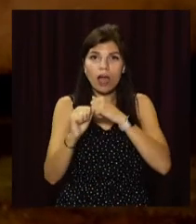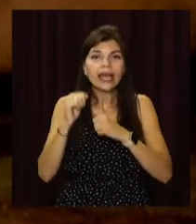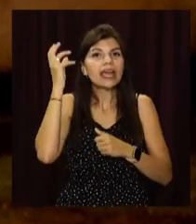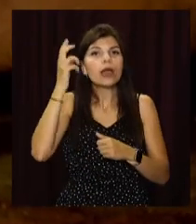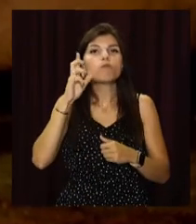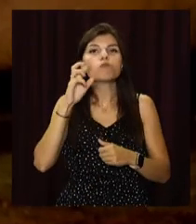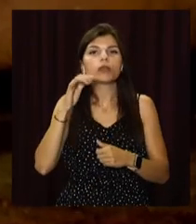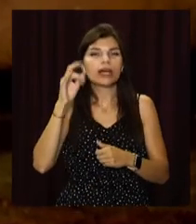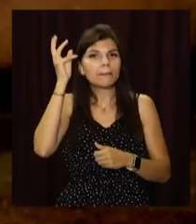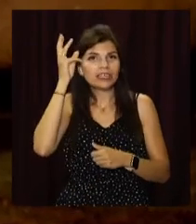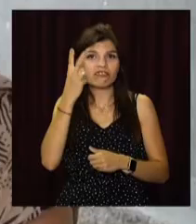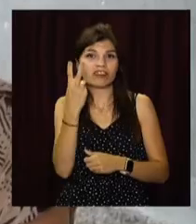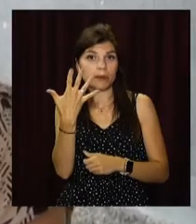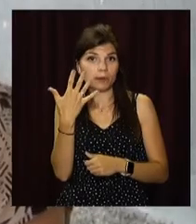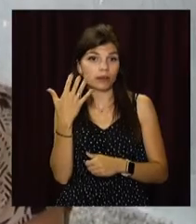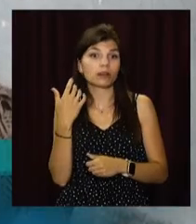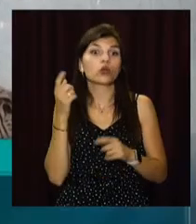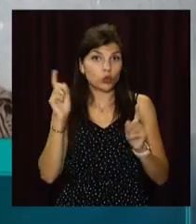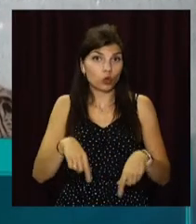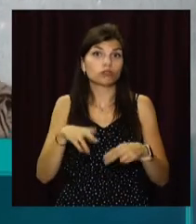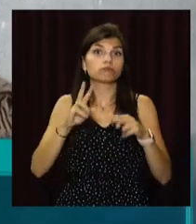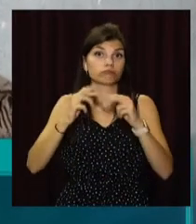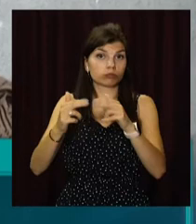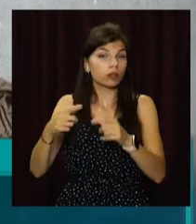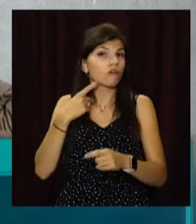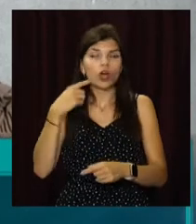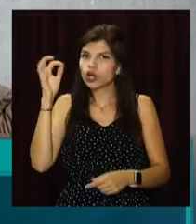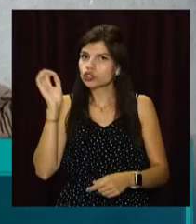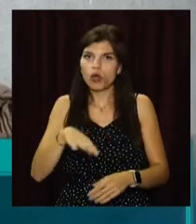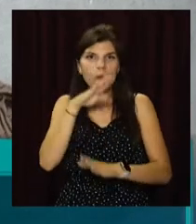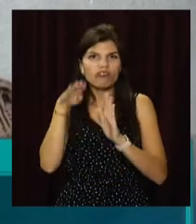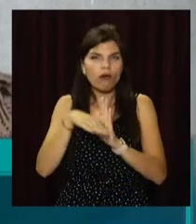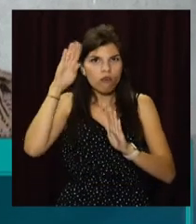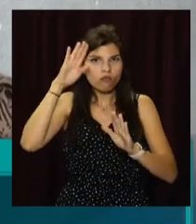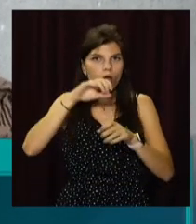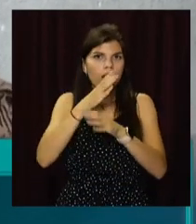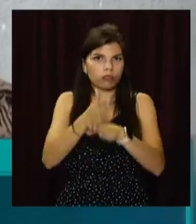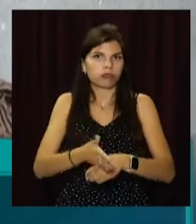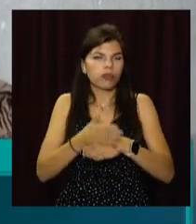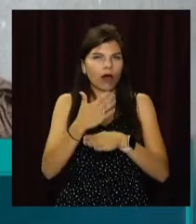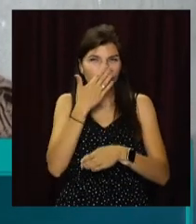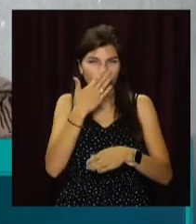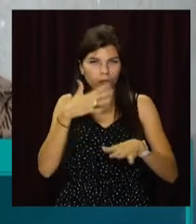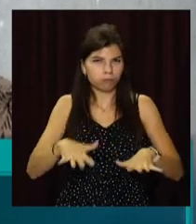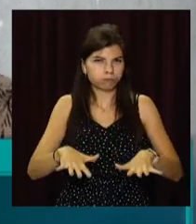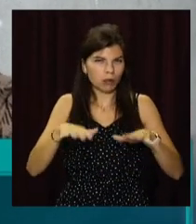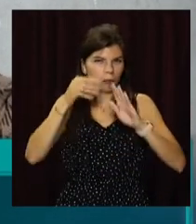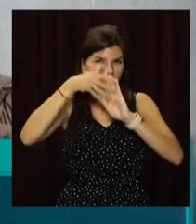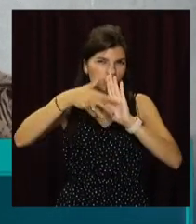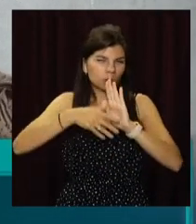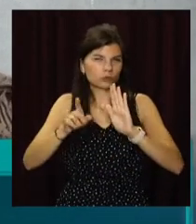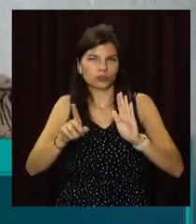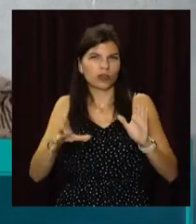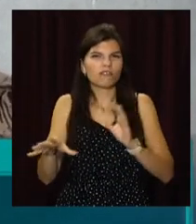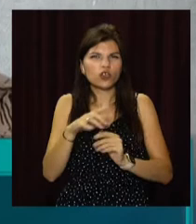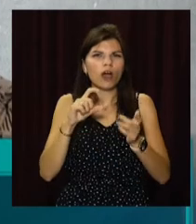Богдана Хмельницького, 25. Була огромна проблема, постійно стояла вода в підвалах. Запах невиносимий, як би все тягнуло